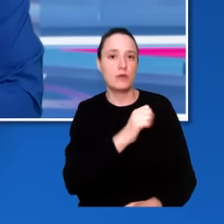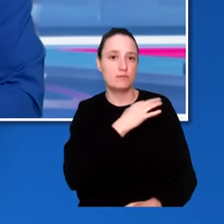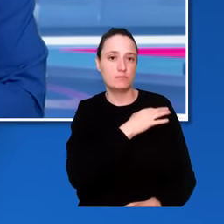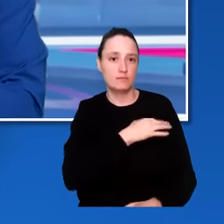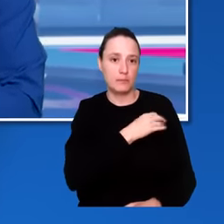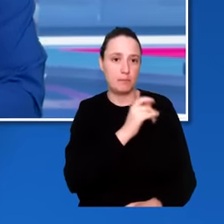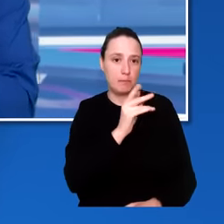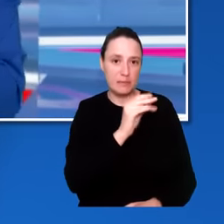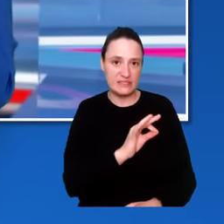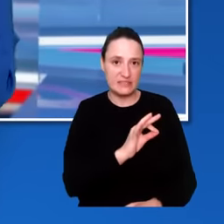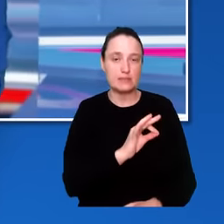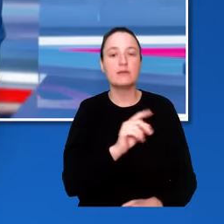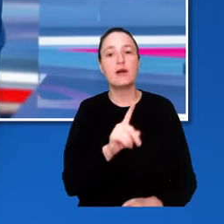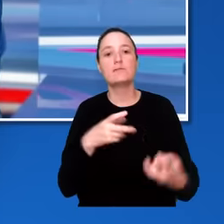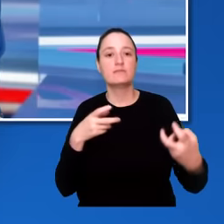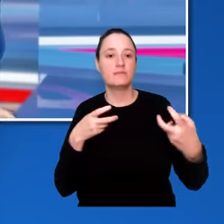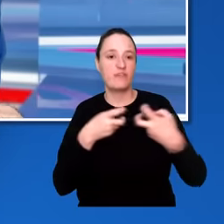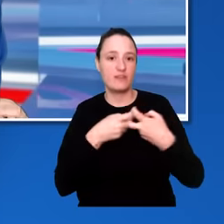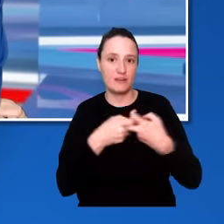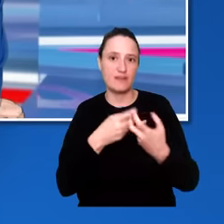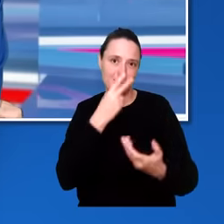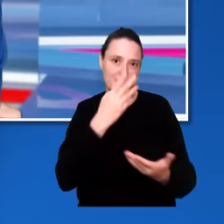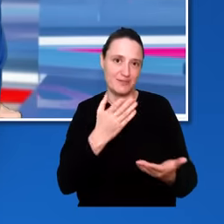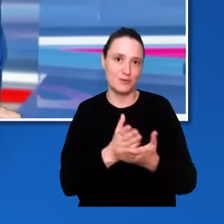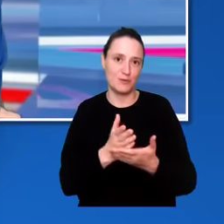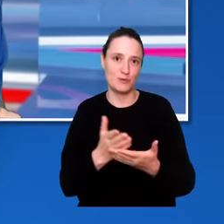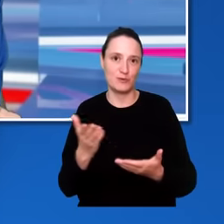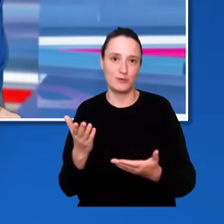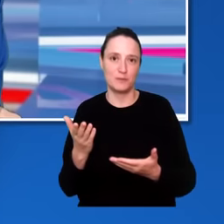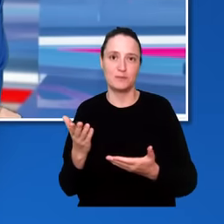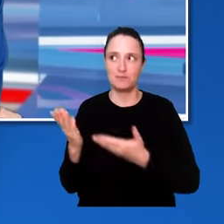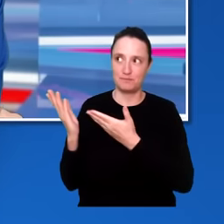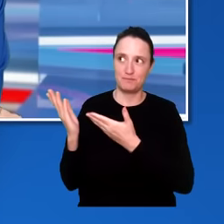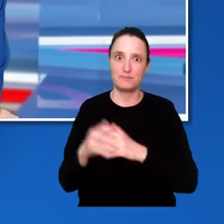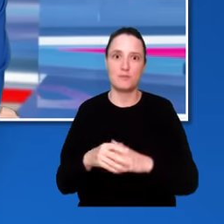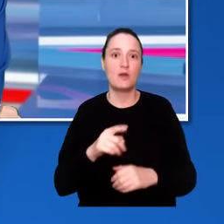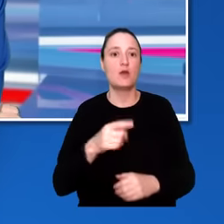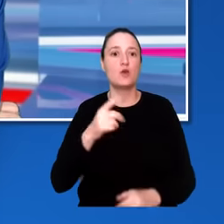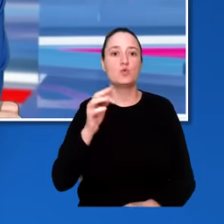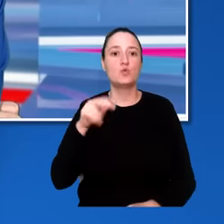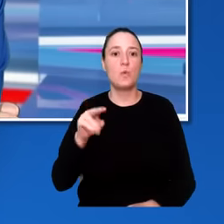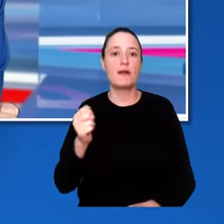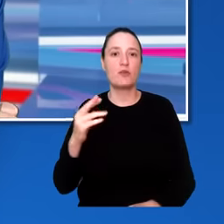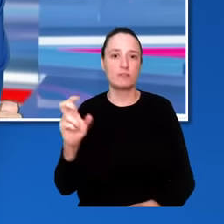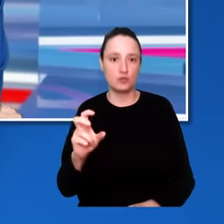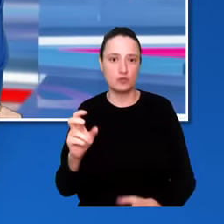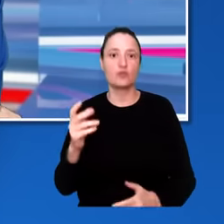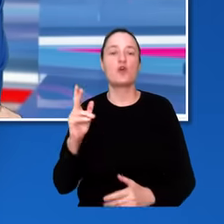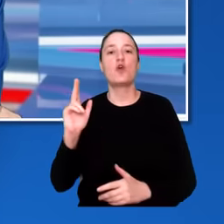Witam serdecznie. Witam. A w połączeniu, o Państwo już widzą naszych gości, jest pan poseł Witold Tumanowicz z Konfederacji. Dobry wieczór. Dobry